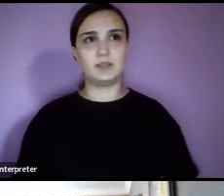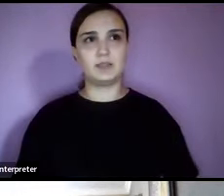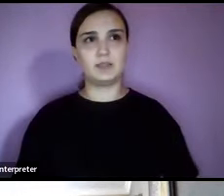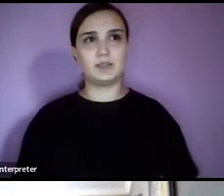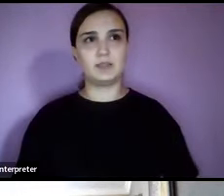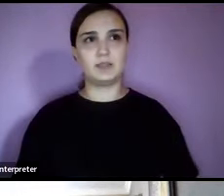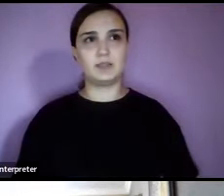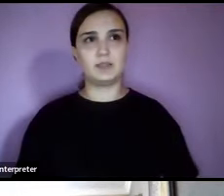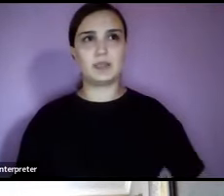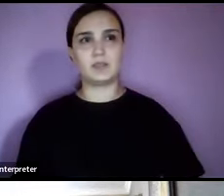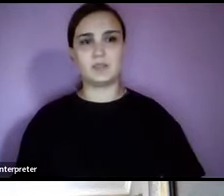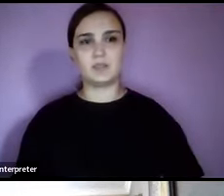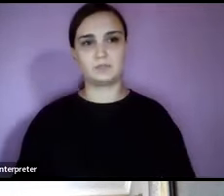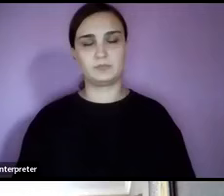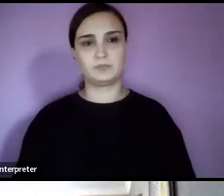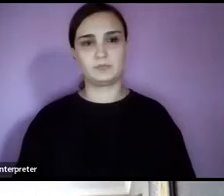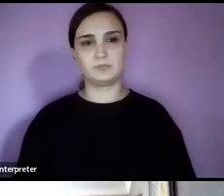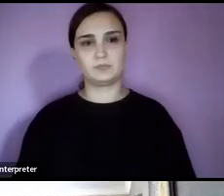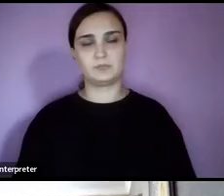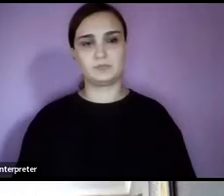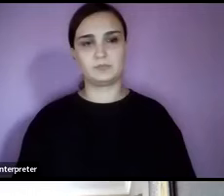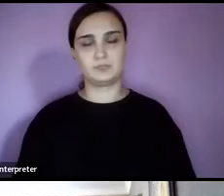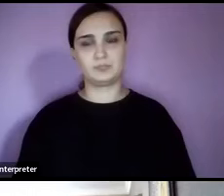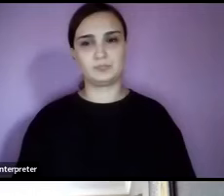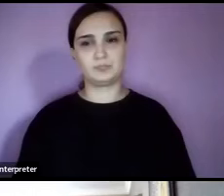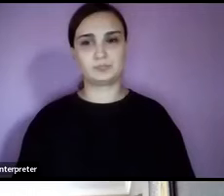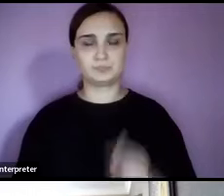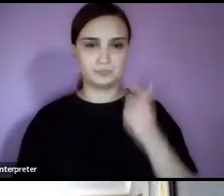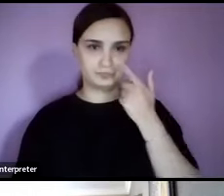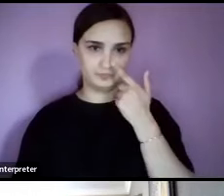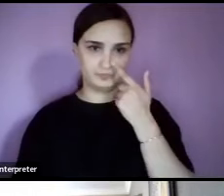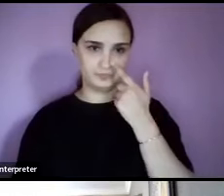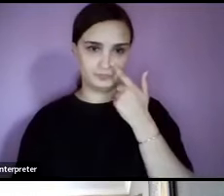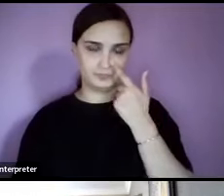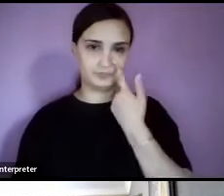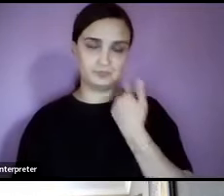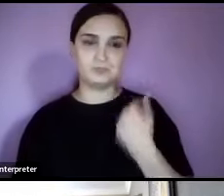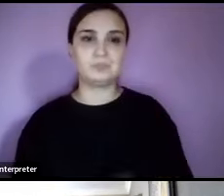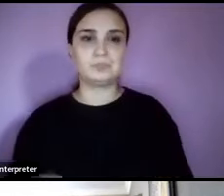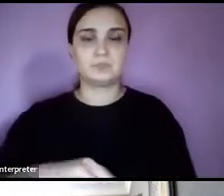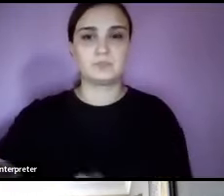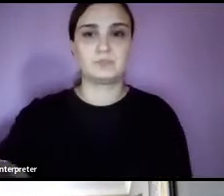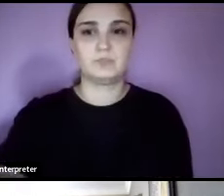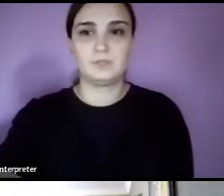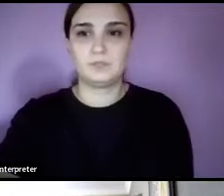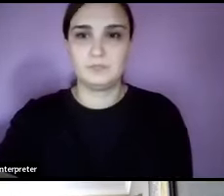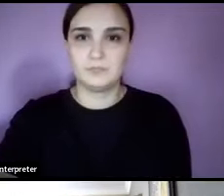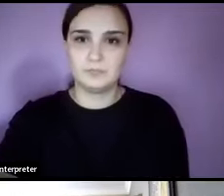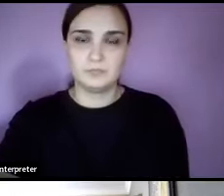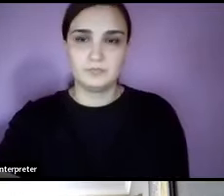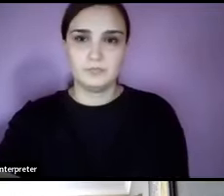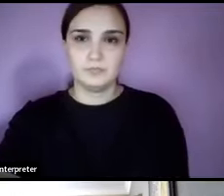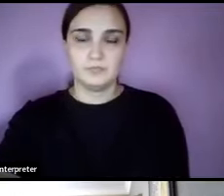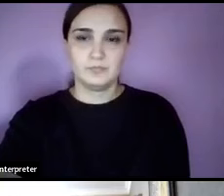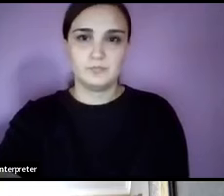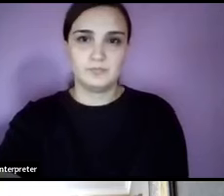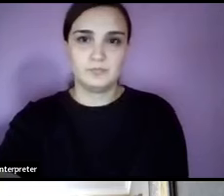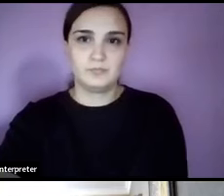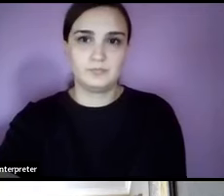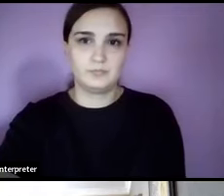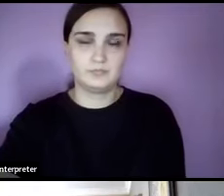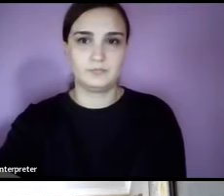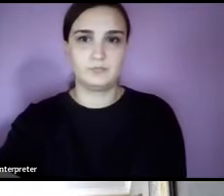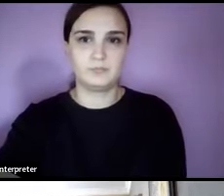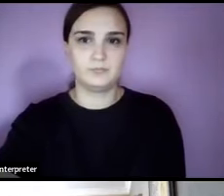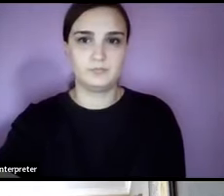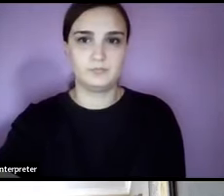რას დააკვირდეს მშობელი იმისთვის, რომ მას გარკვეული აზრი და წარმოდგენა შეექმნას, რომ რაღაცა სირთულეებთან შესაძლოა